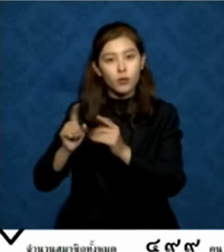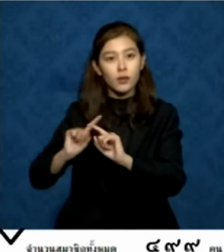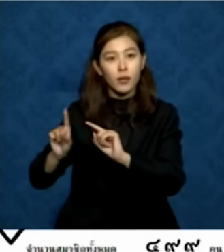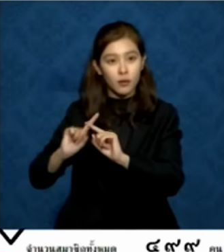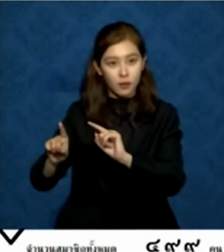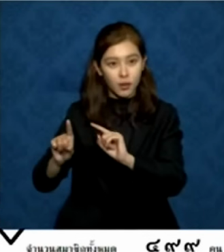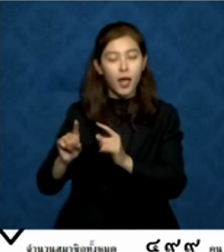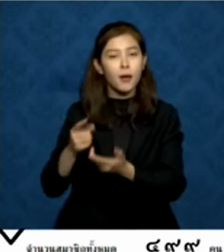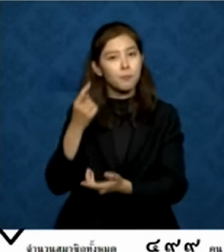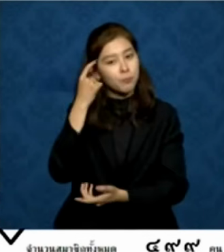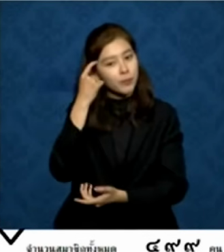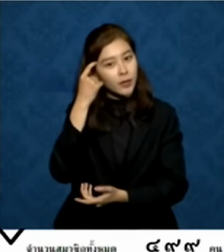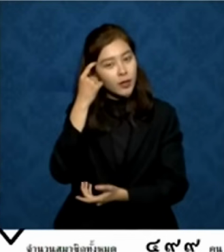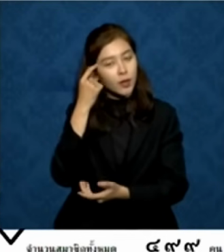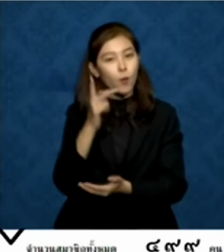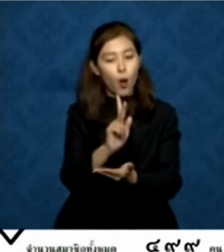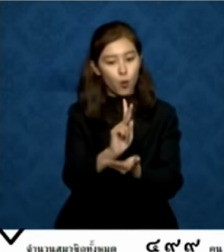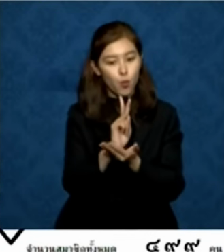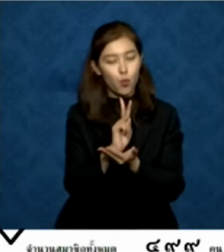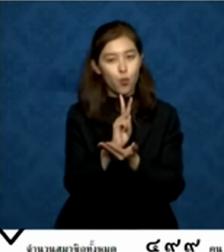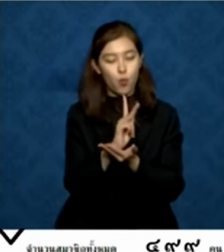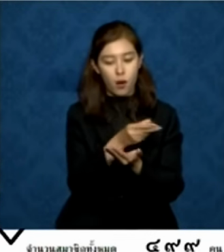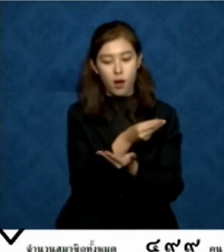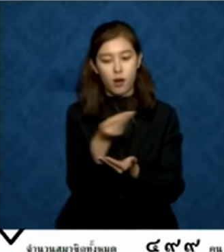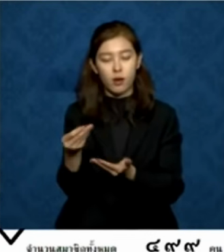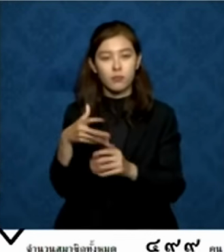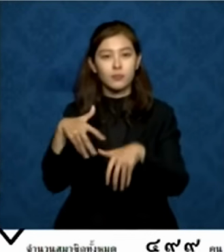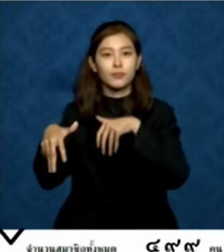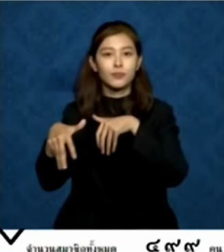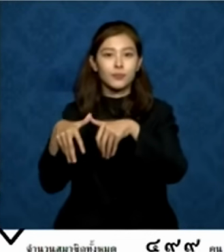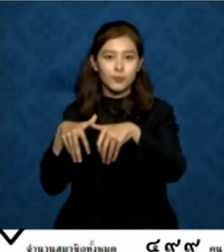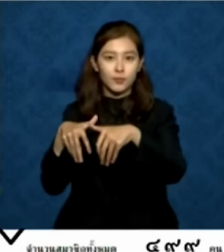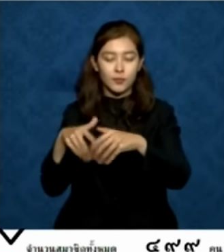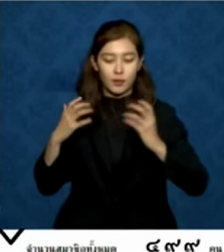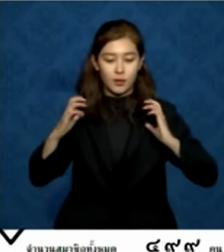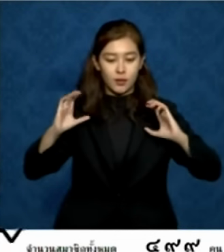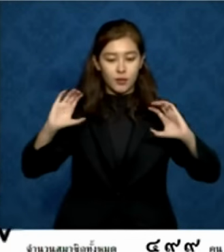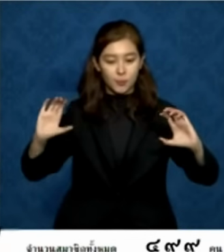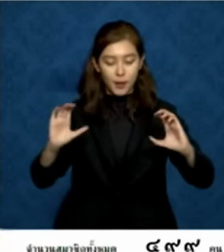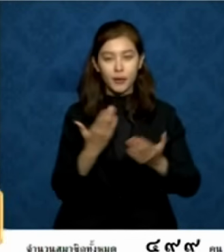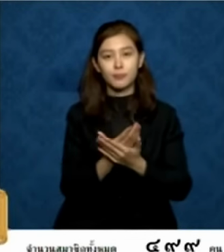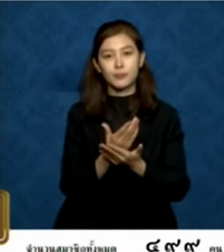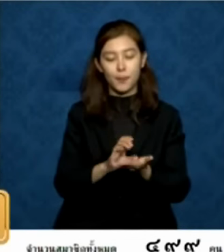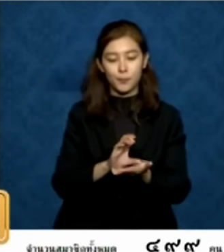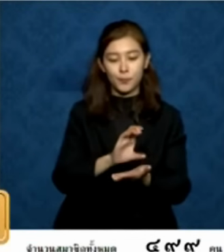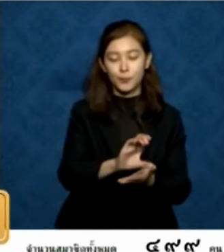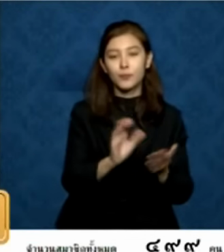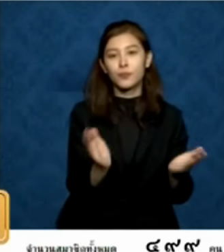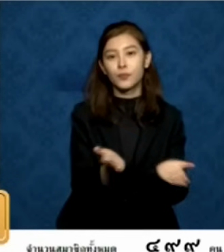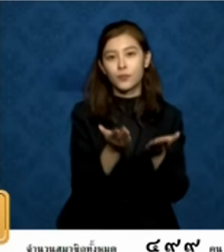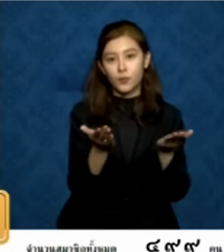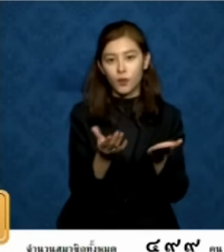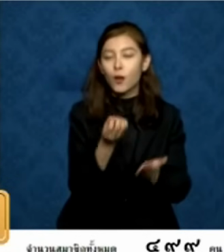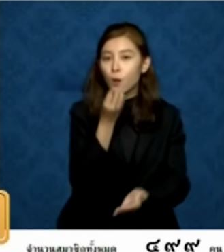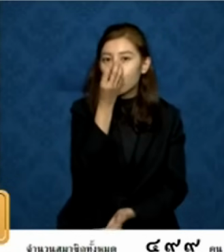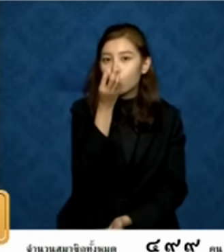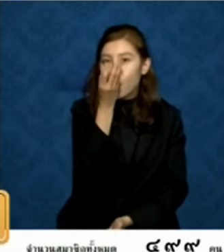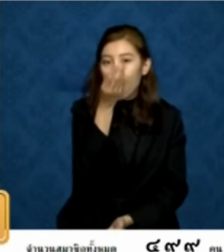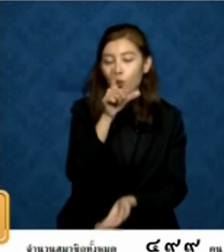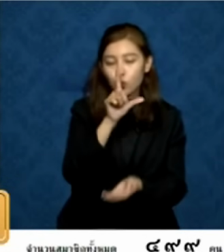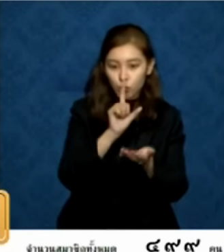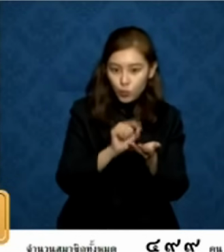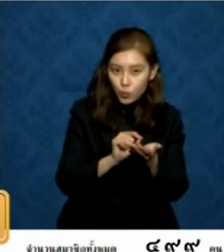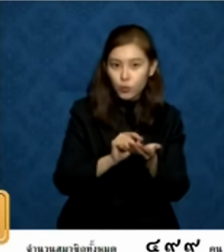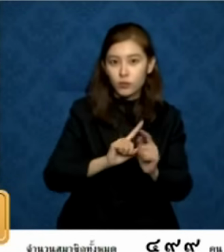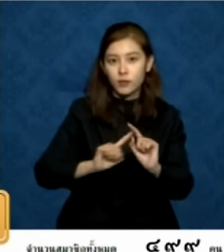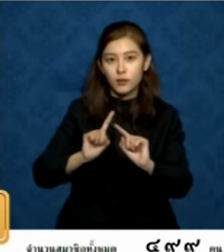าที่เหมาะสมโดยรัฐบาลสนับสนุนสินเชื่อที่อยู่อาศัยในอัตราดอกเบี้ยที่ผ่อนปรนตลอดจนสนับส